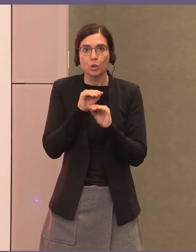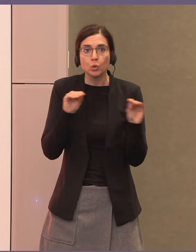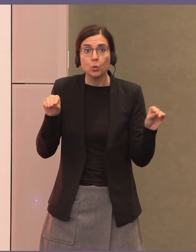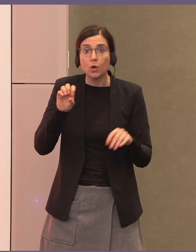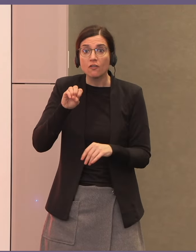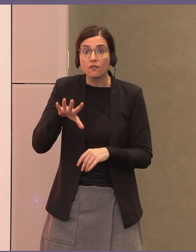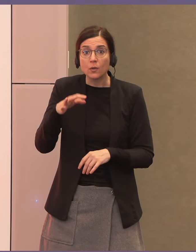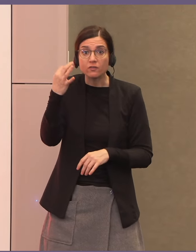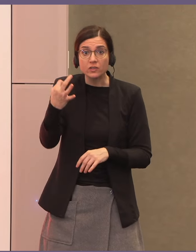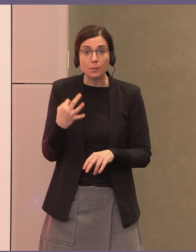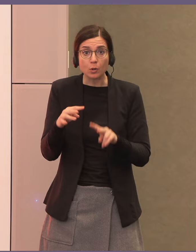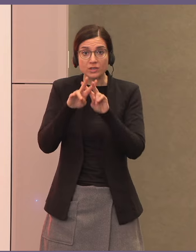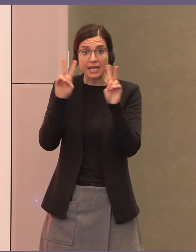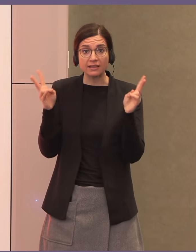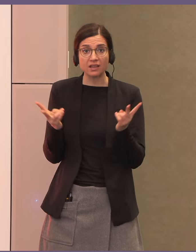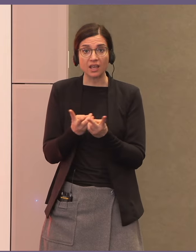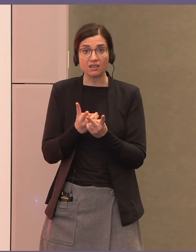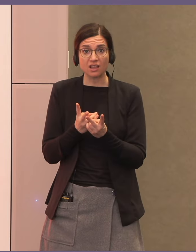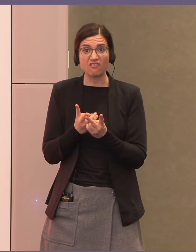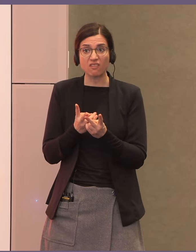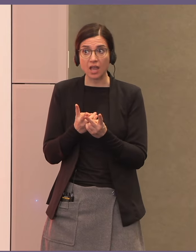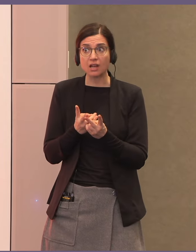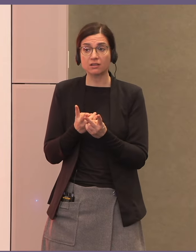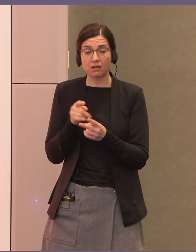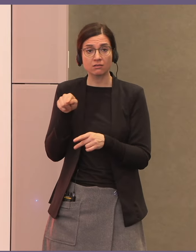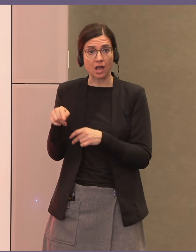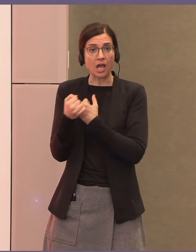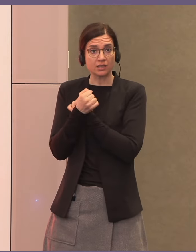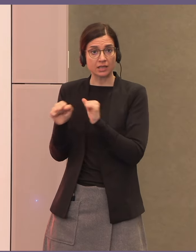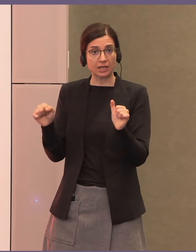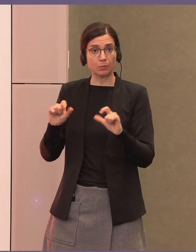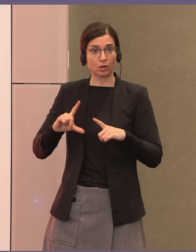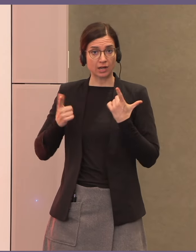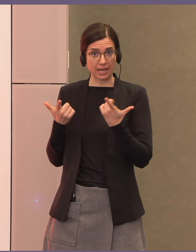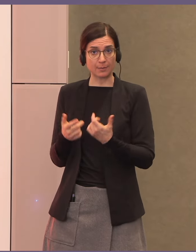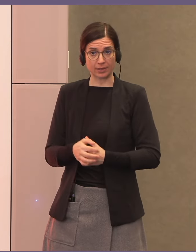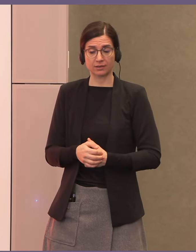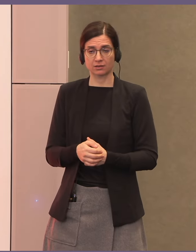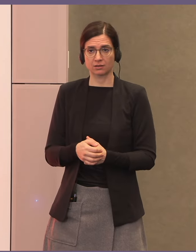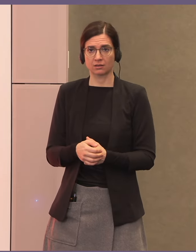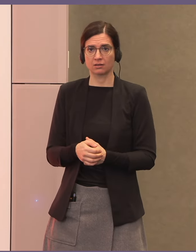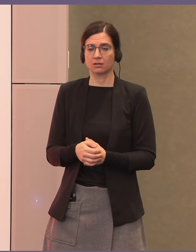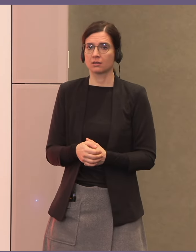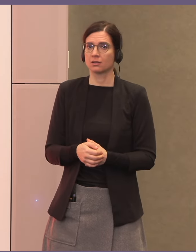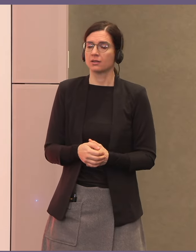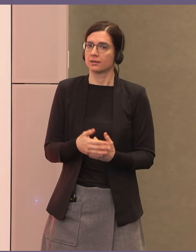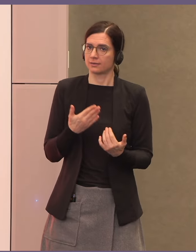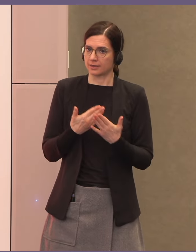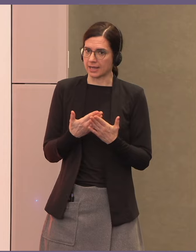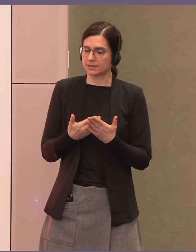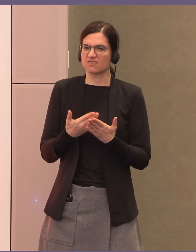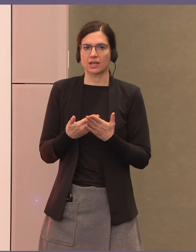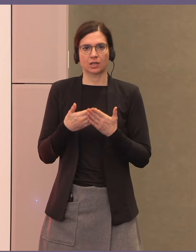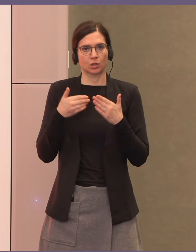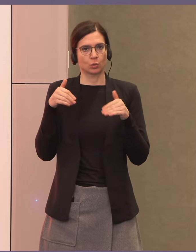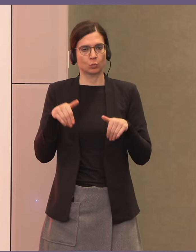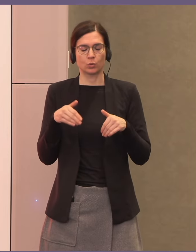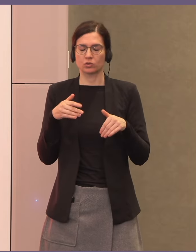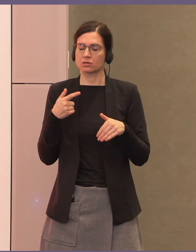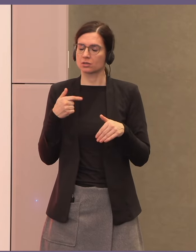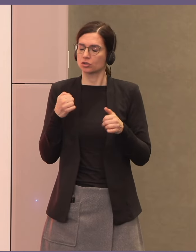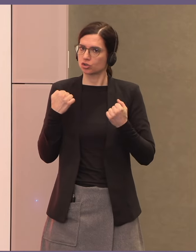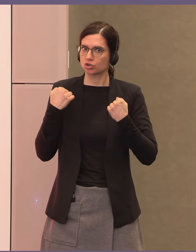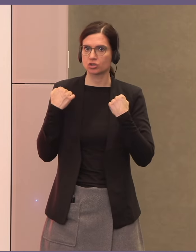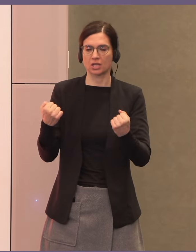der Weltbevölkerung, die in diesen entwickelten Demokratien leben können. Umso mehr müssen wir wehrhaft